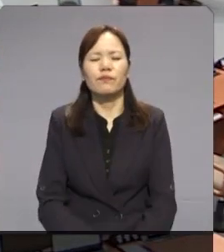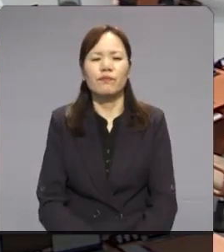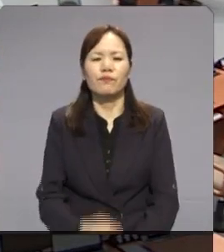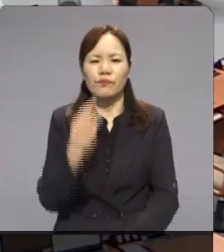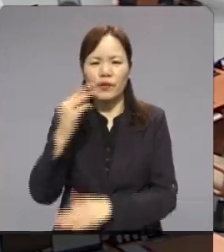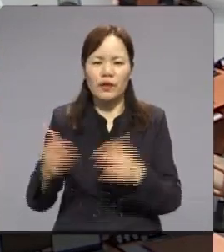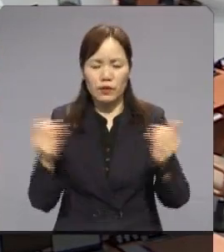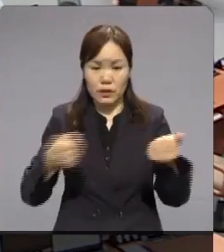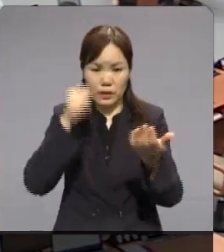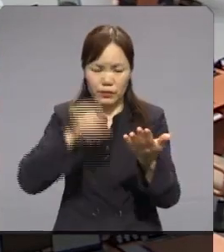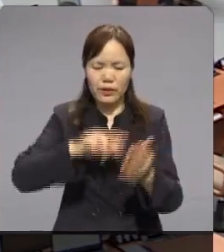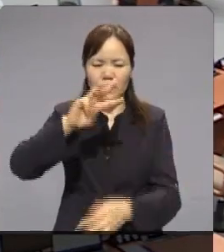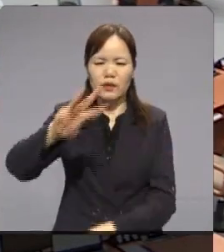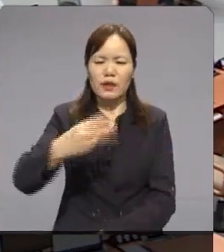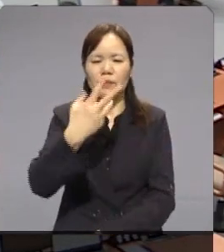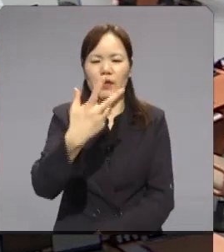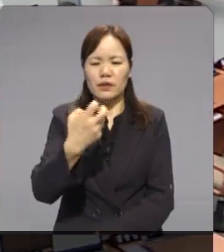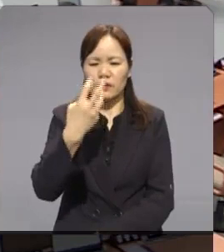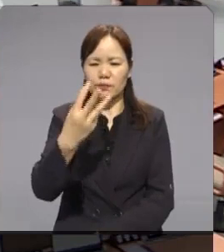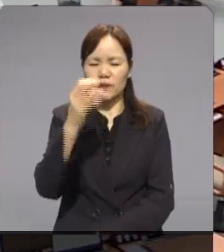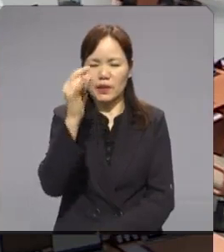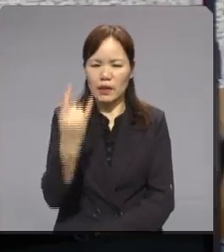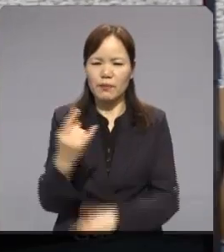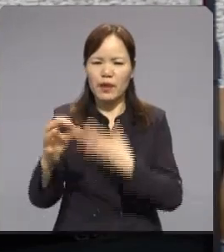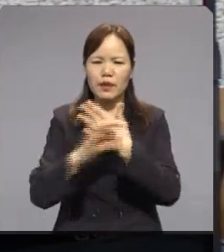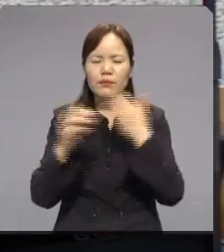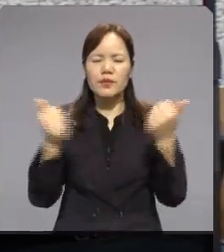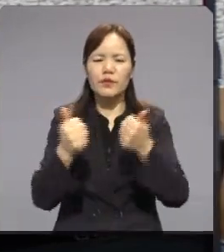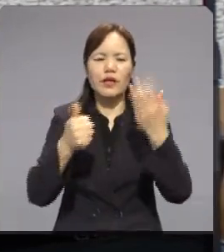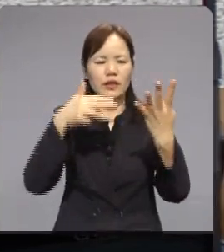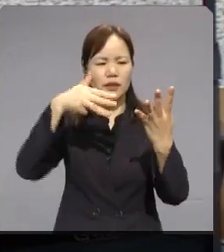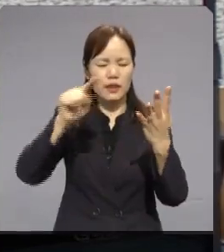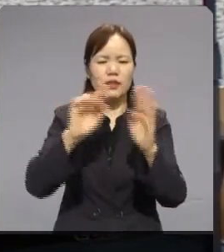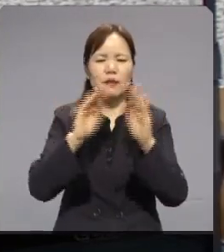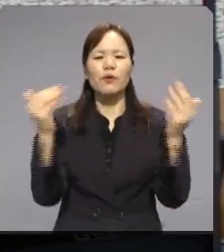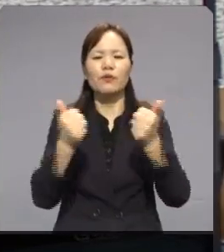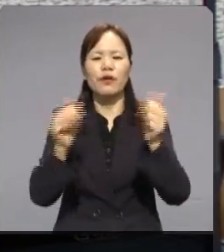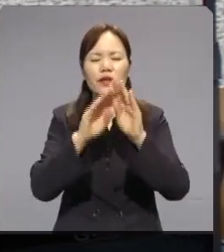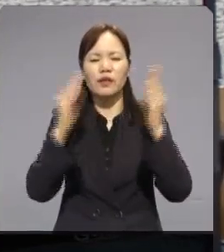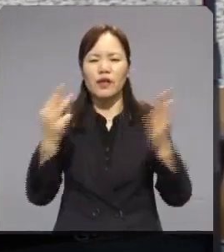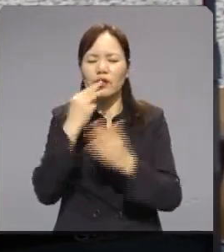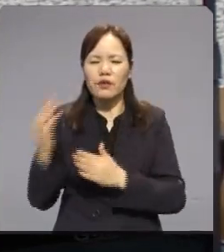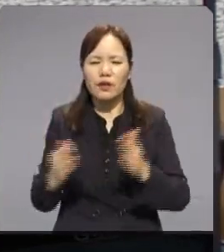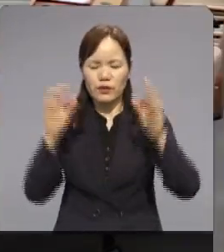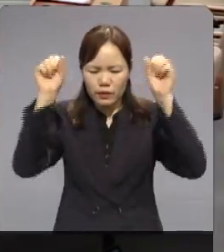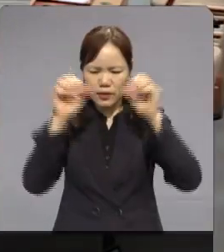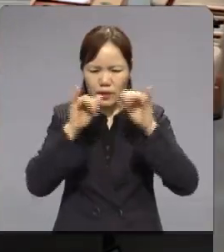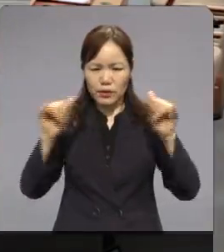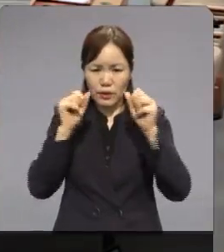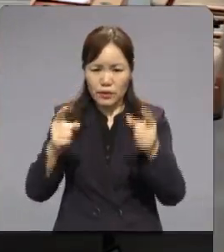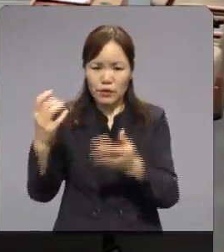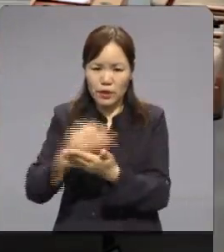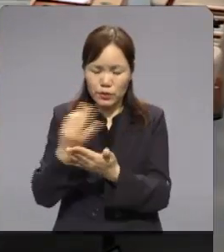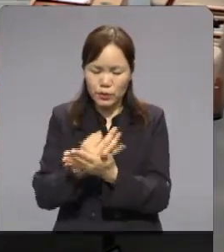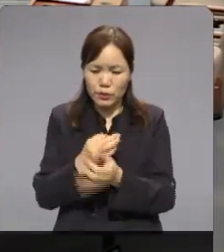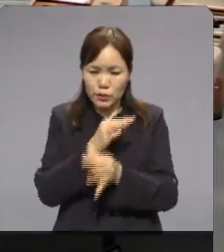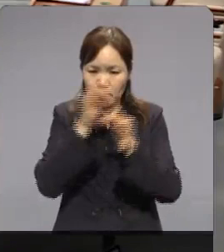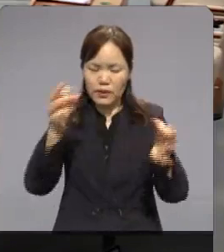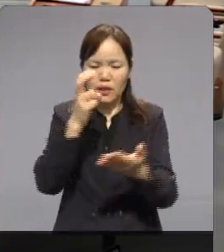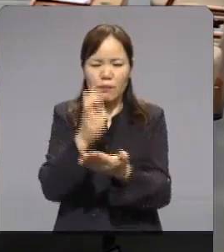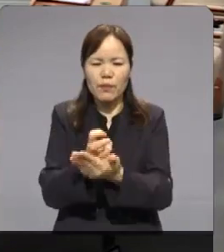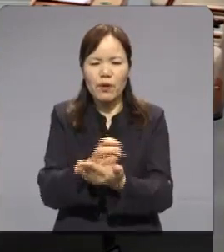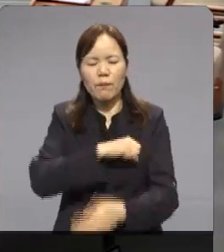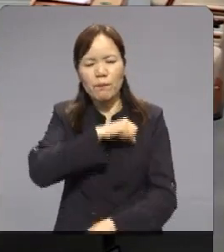경기도 의회는 제373회 임시회 제4차 본회의를 열고 경기도 체육인 기회소득 지급 조례를